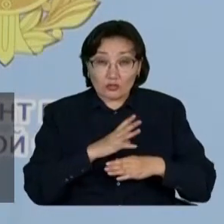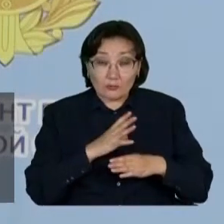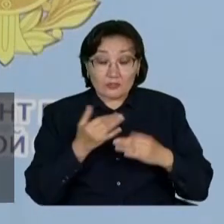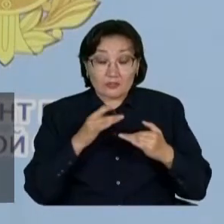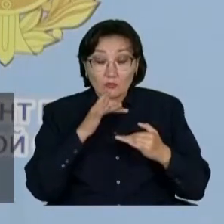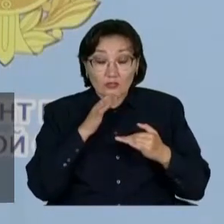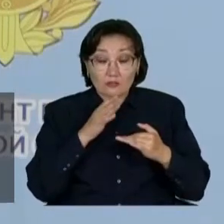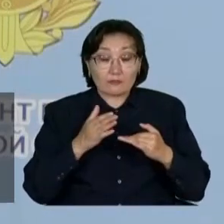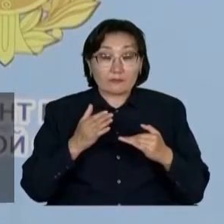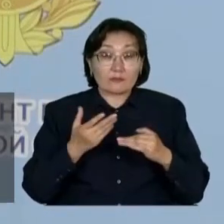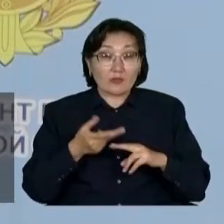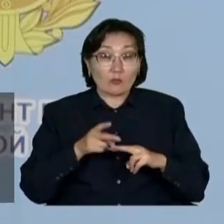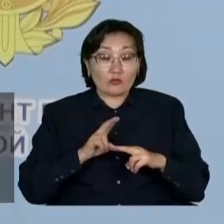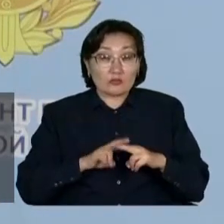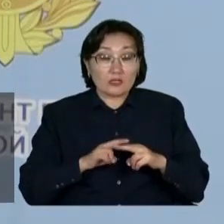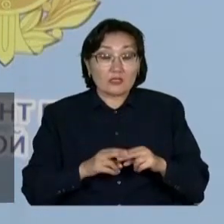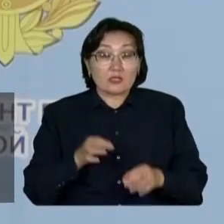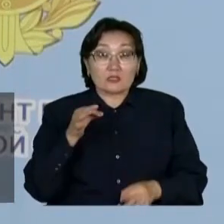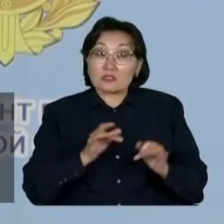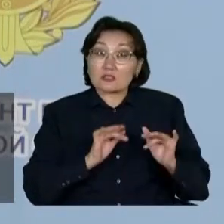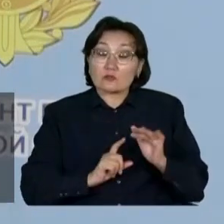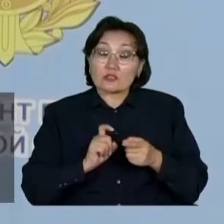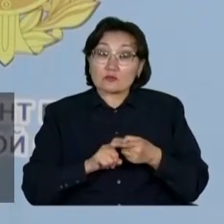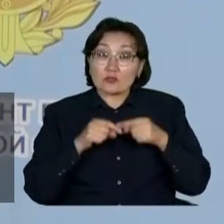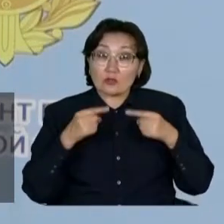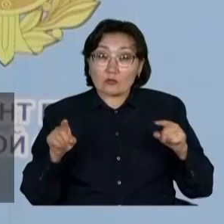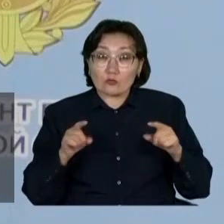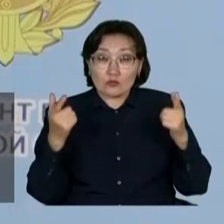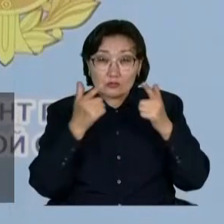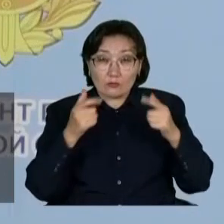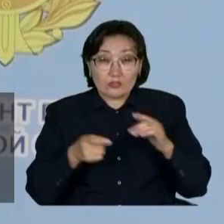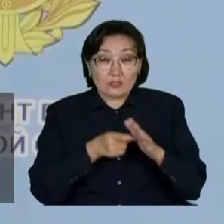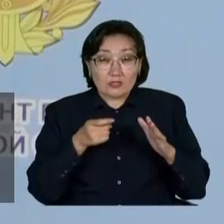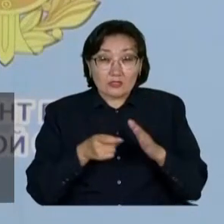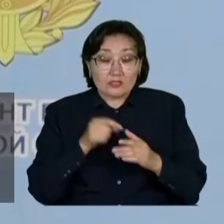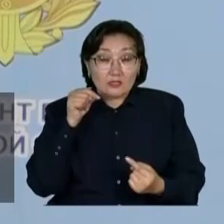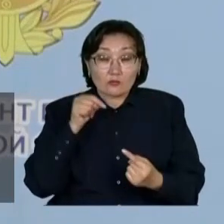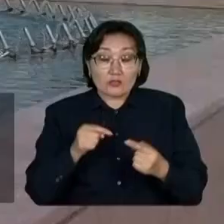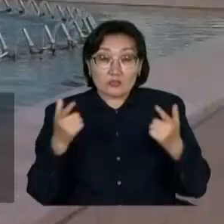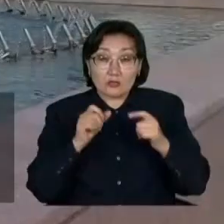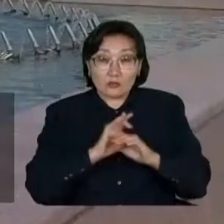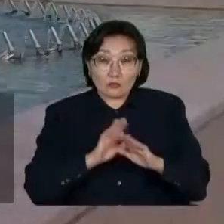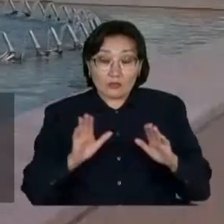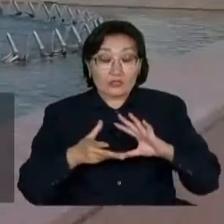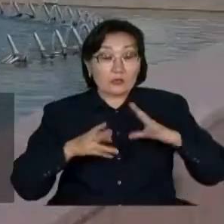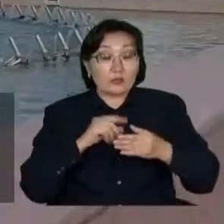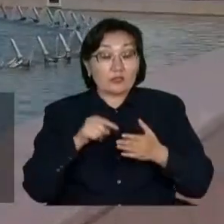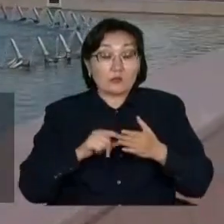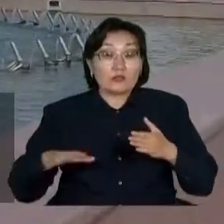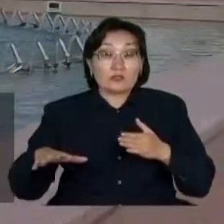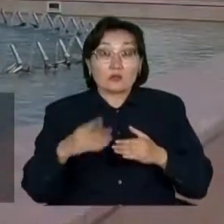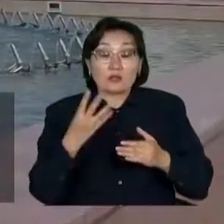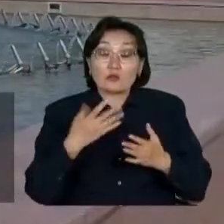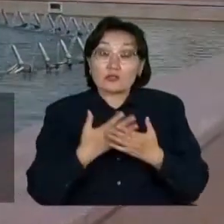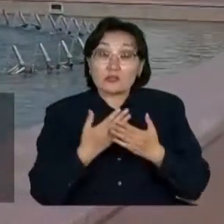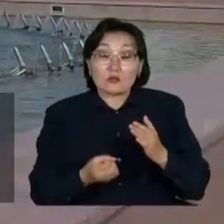Қазіргі таңда бұл қылмыстық іске қатысты өзге ақпараттар тергеу мүддесіне сәйкес жариялауға жатпайды. Жалпы қала аумағында 40-қа